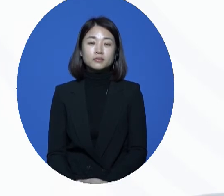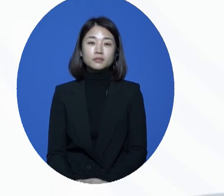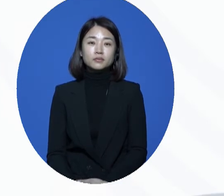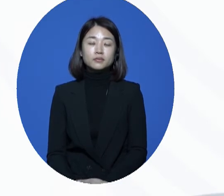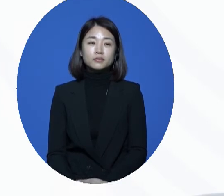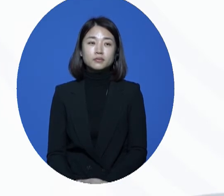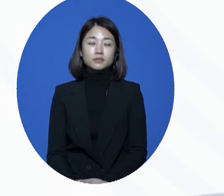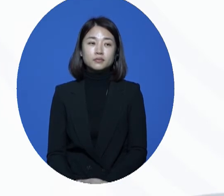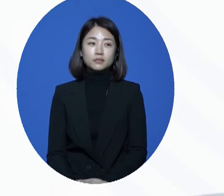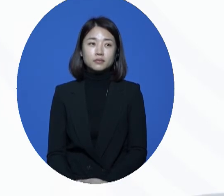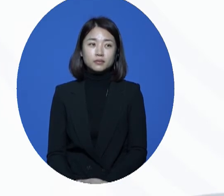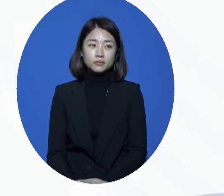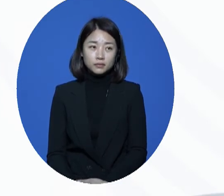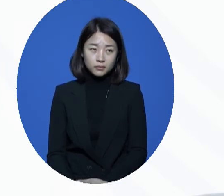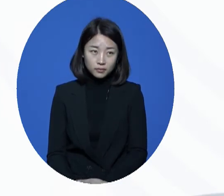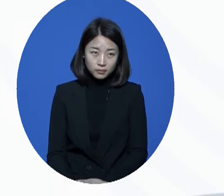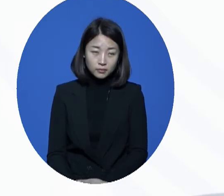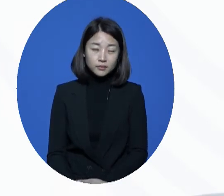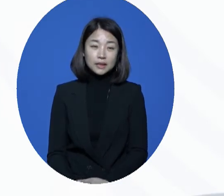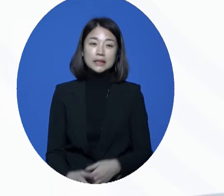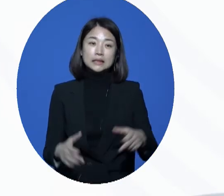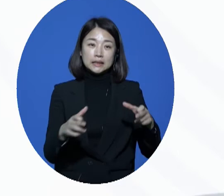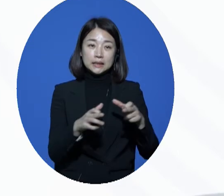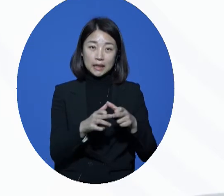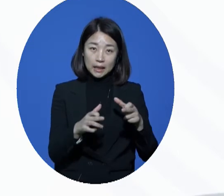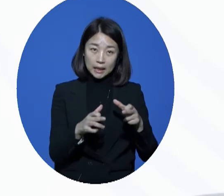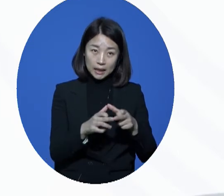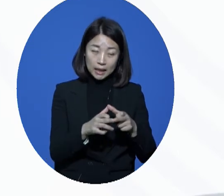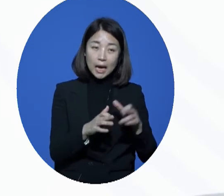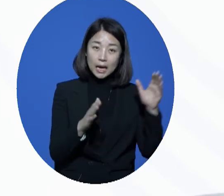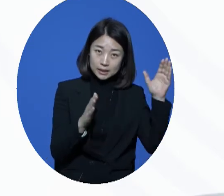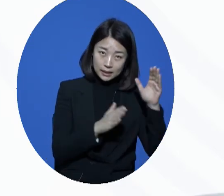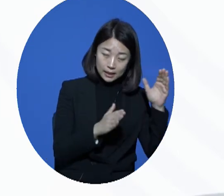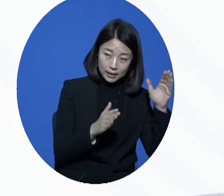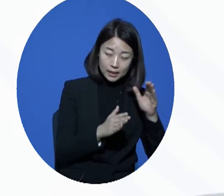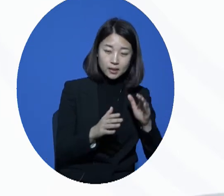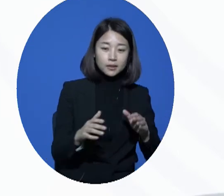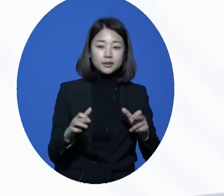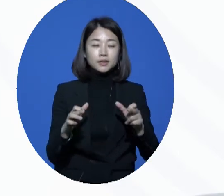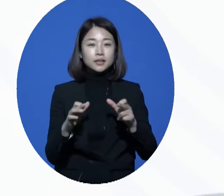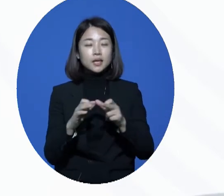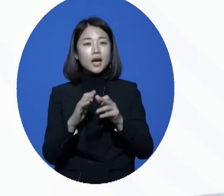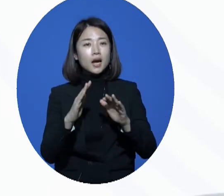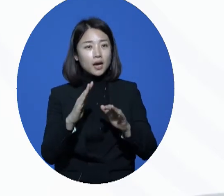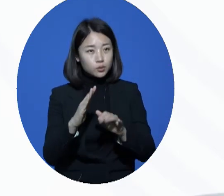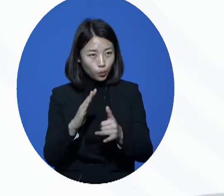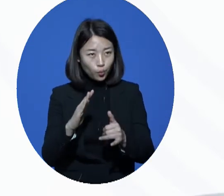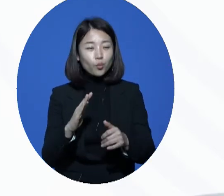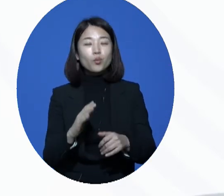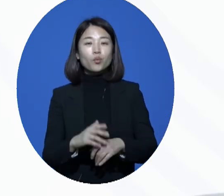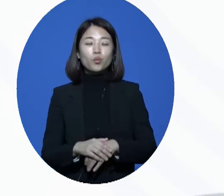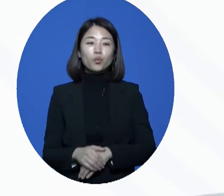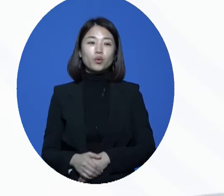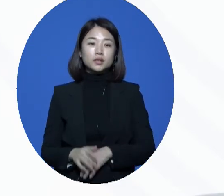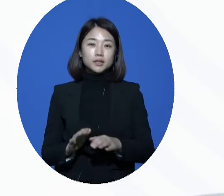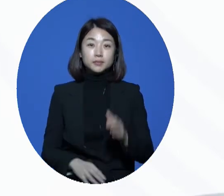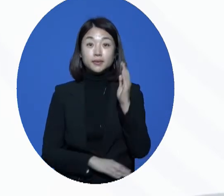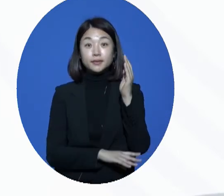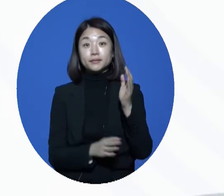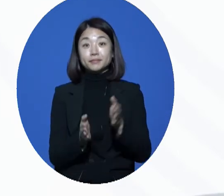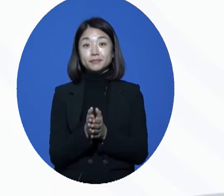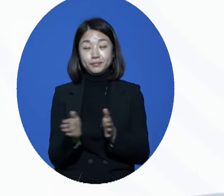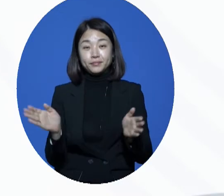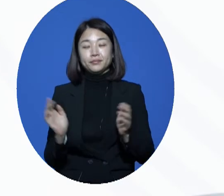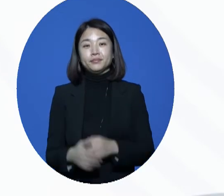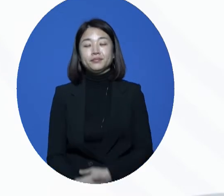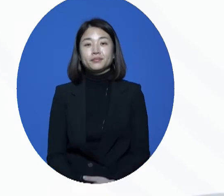우리 사회에 보이지 않는 존재, 장애를 가진 학생, 장애를 가진 가족과 그 가족의 이야기를 지금부터